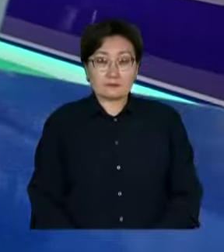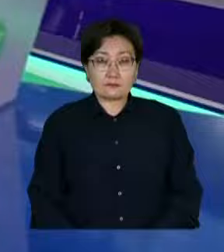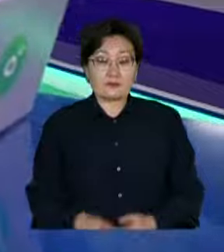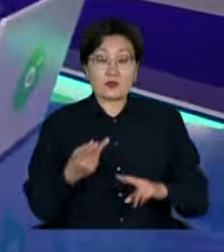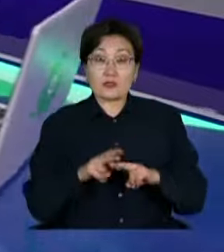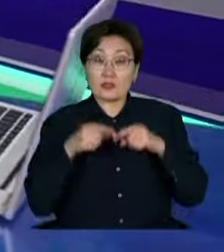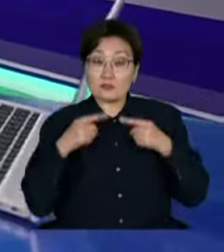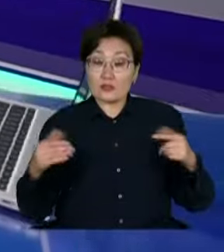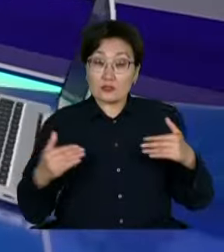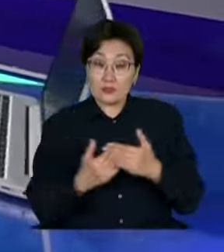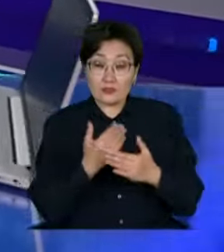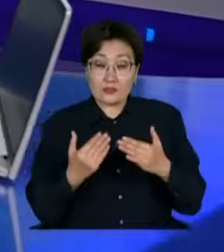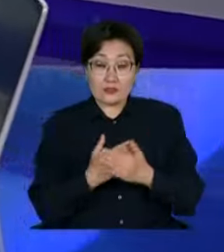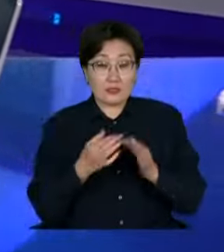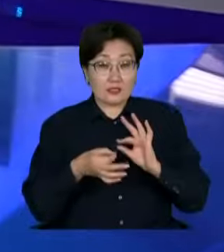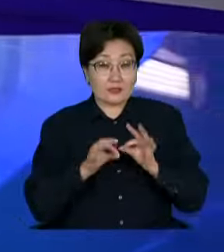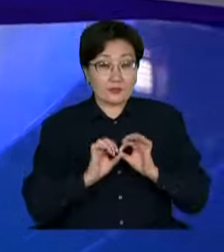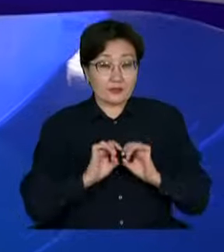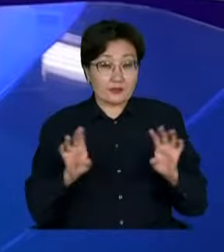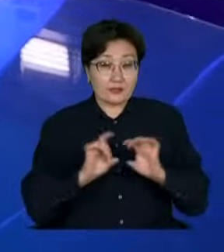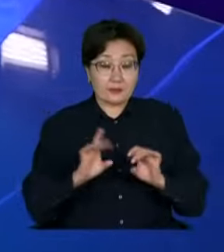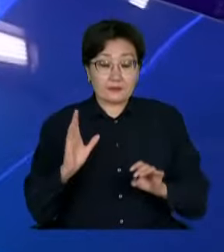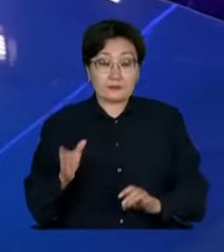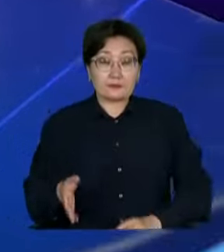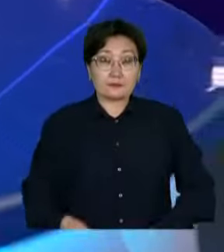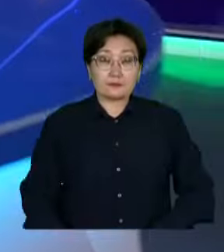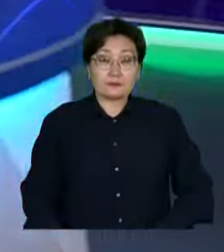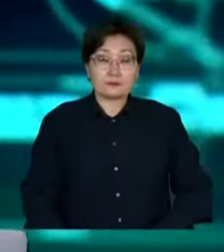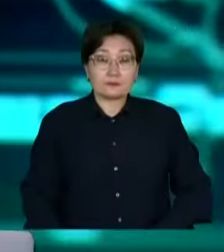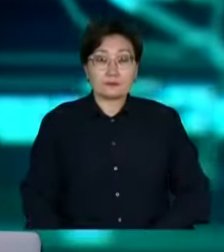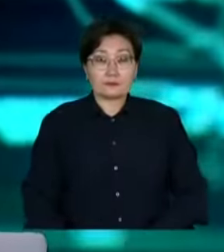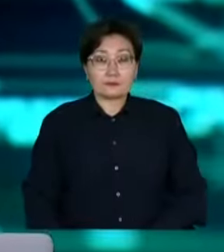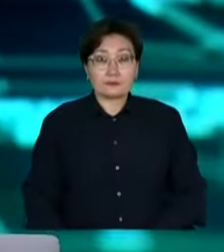Осы және өзге де ақпаратты алдағы жарты сағатта толығырақтар қатамыз.